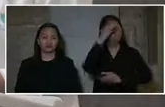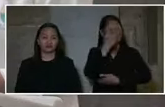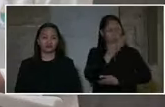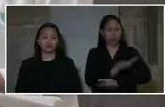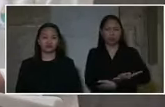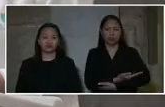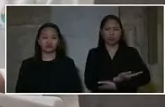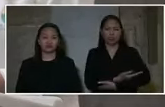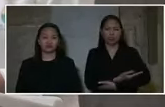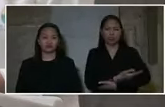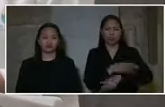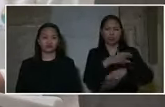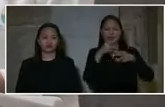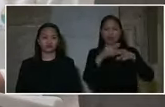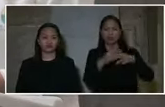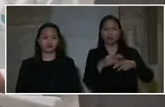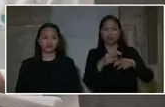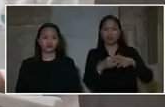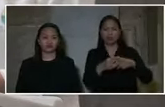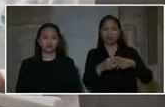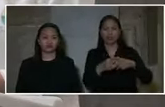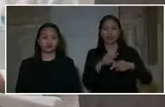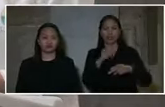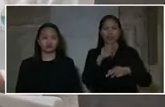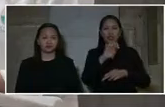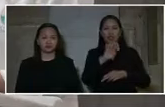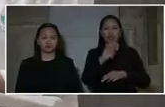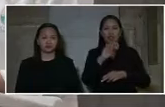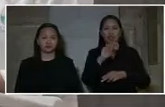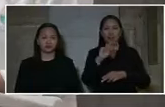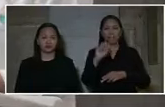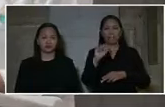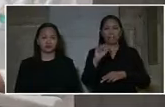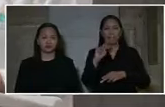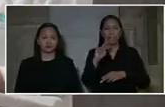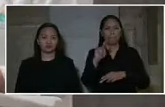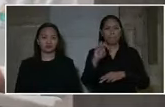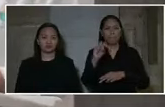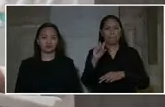ito'y tatawaging Emmanuel.